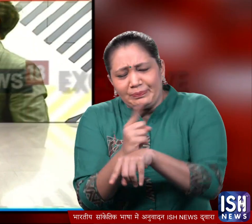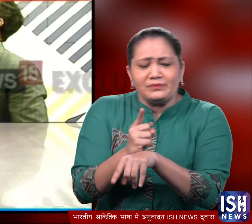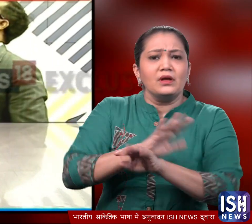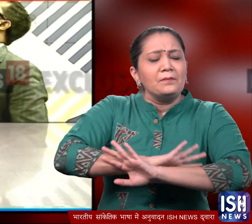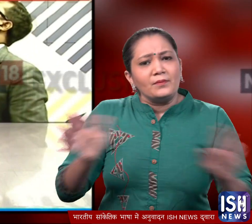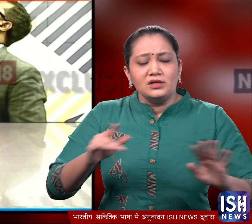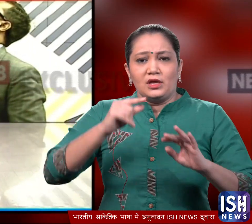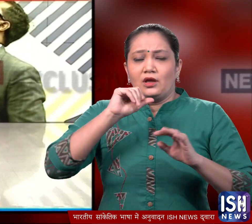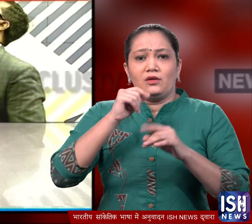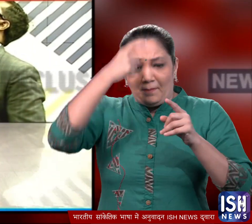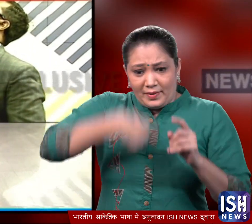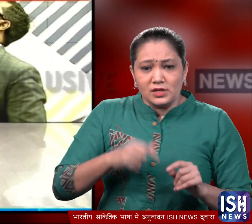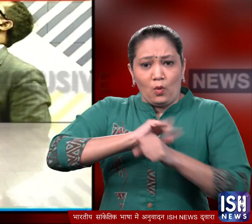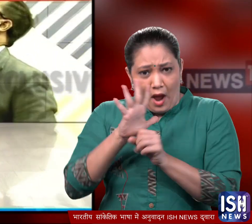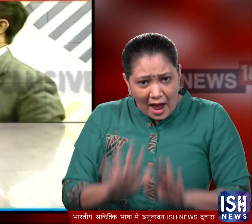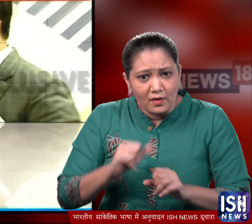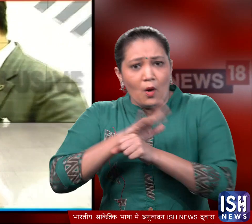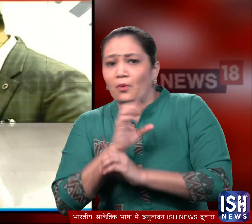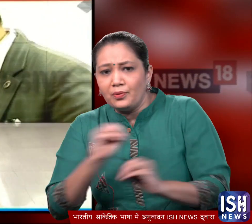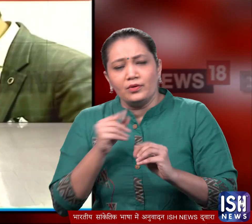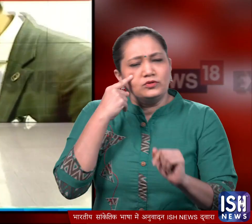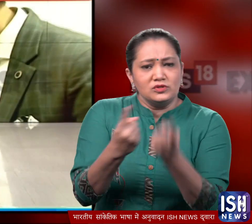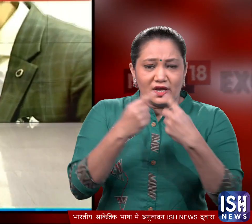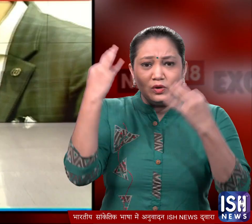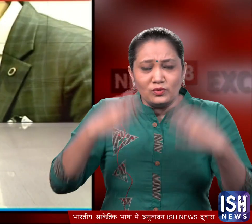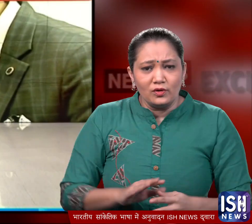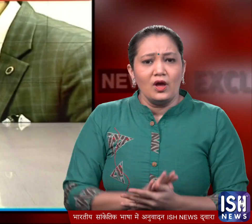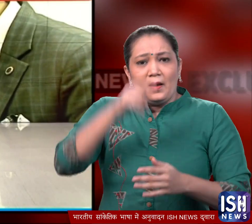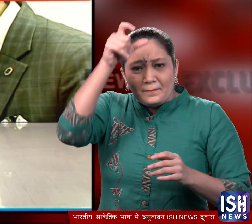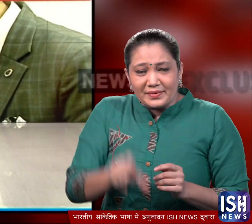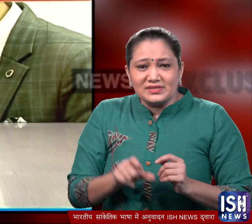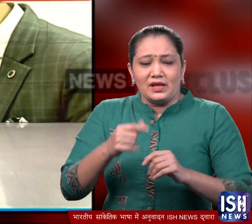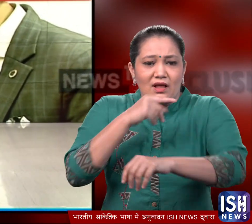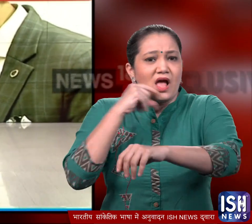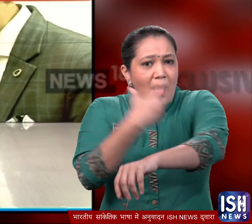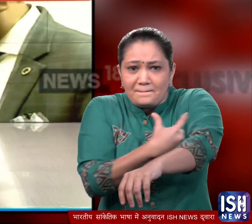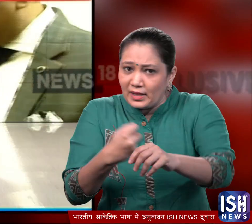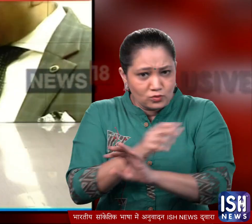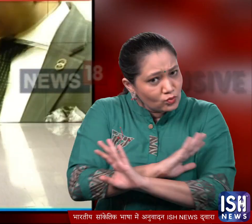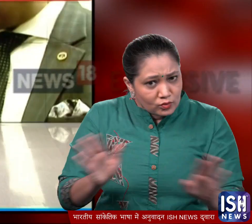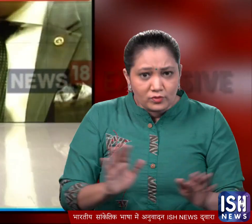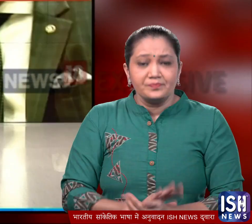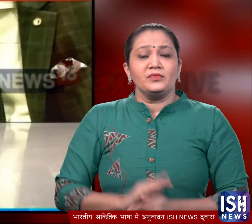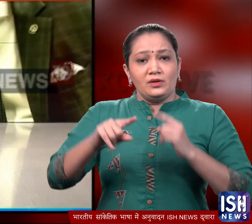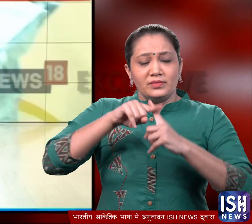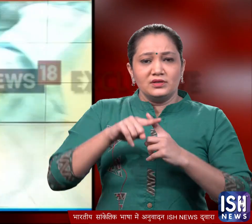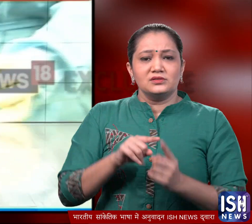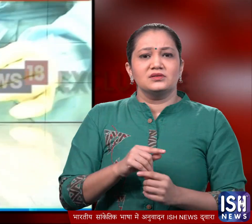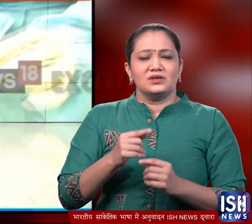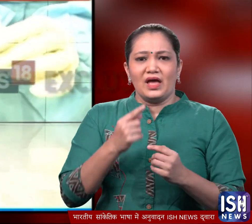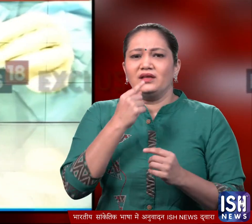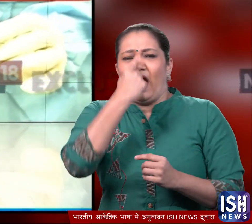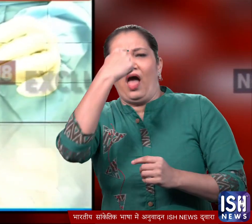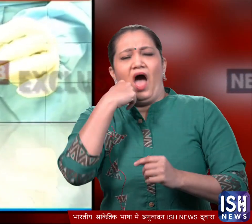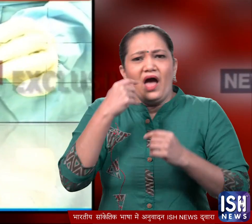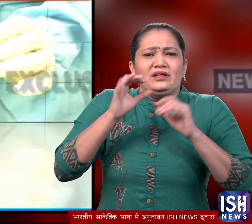कि व्यक्ति के शरीर में कोरोना वायरस है या नहीं। इस नई तकनीक से होने वाले टेस्ट में न तो मरीज का ब्लड सैंपल लेने की जरूरत पड़ती है और न